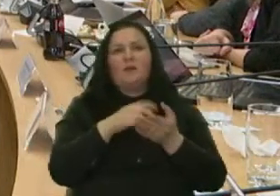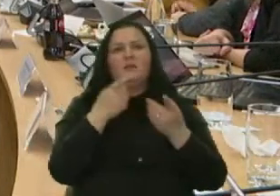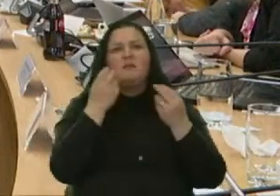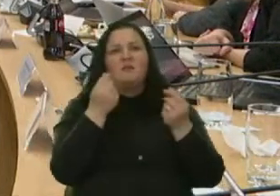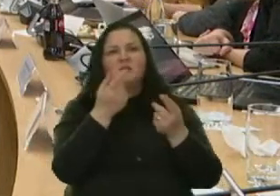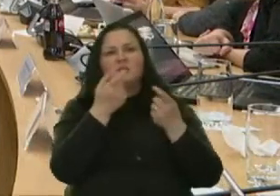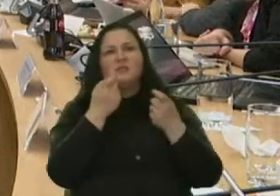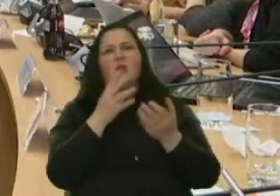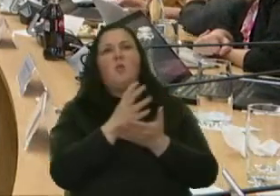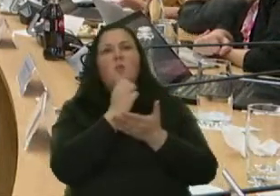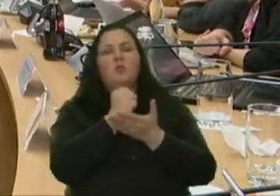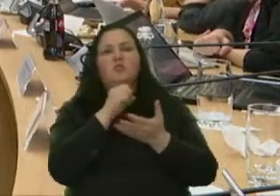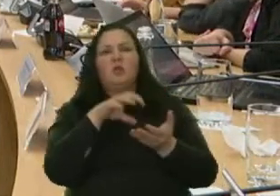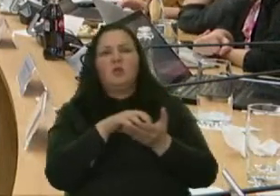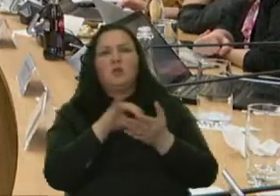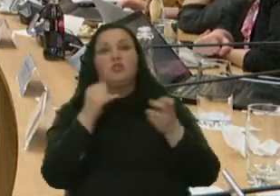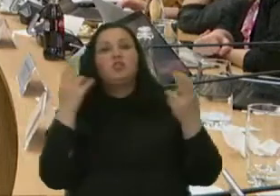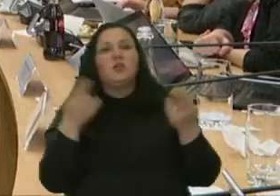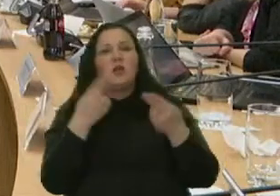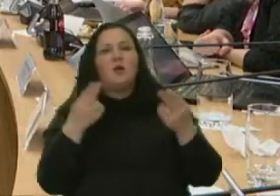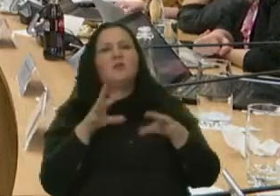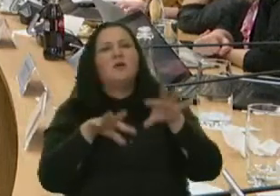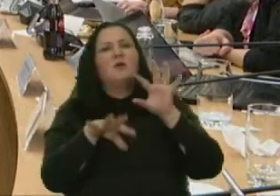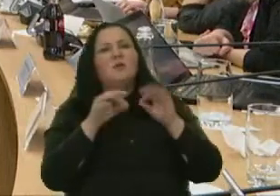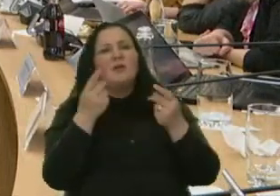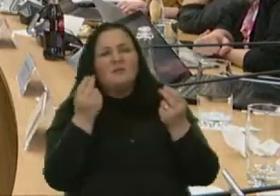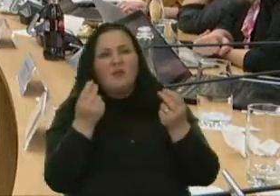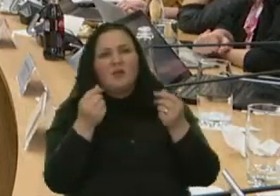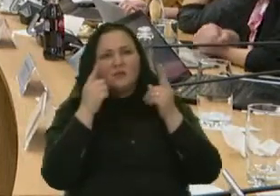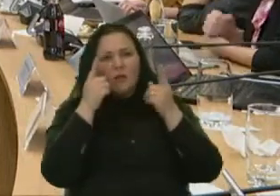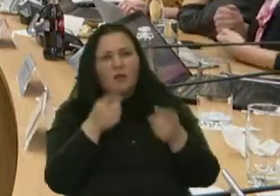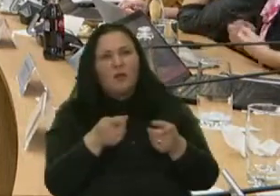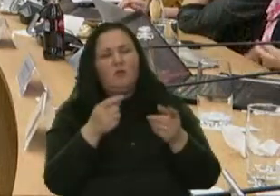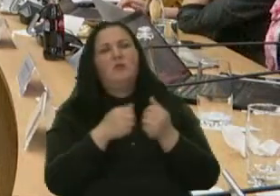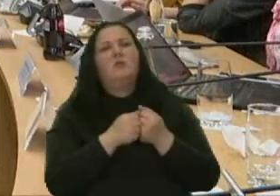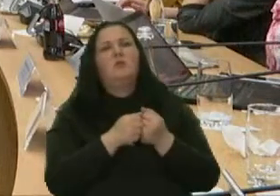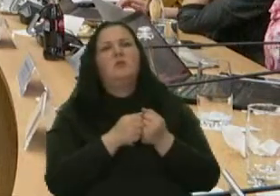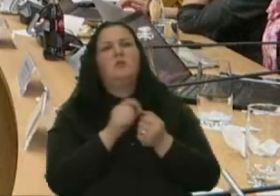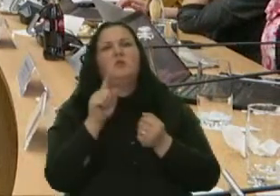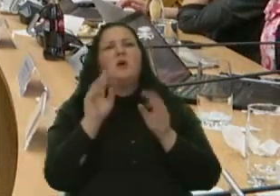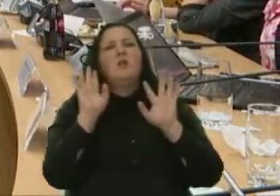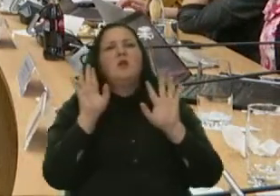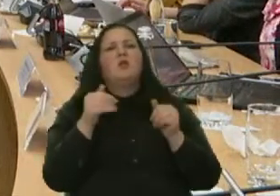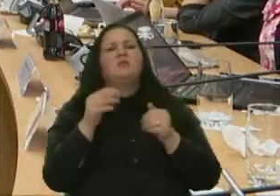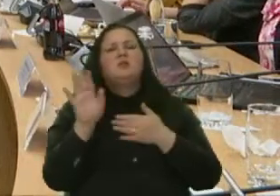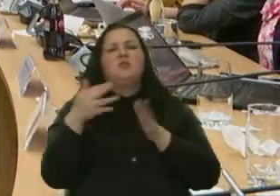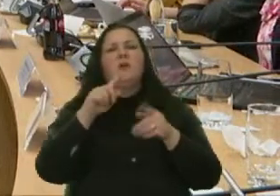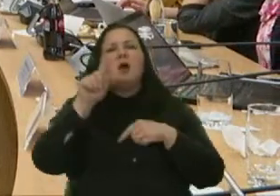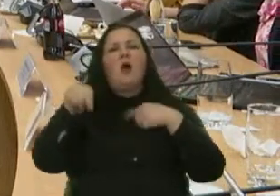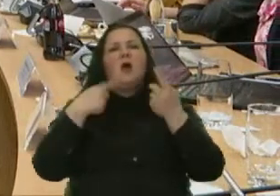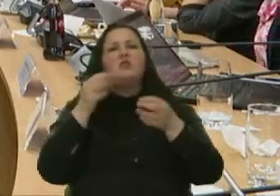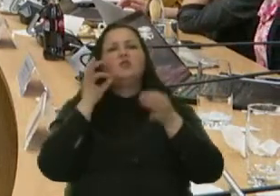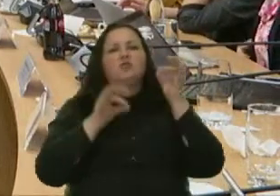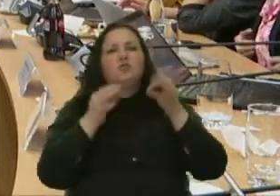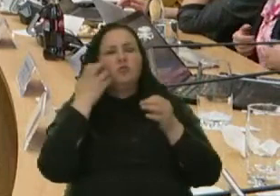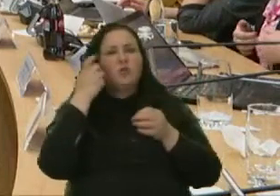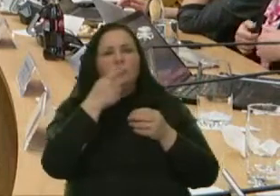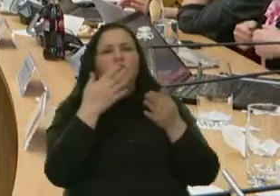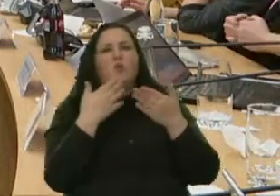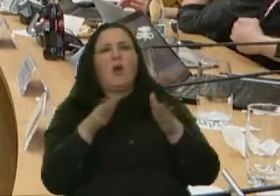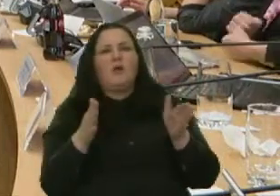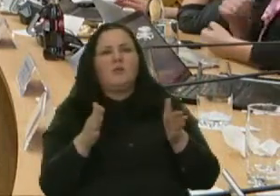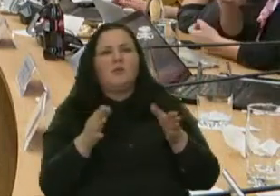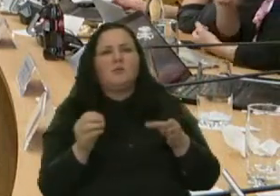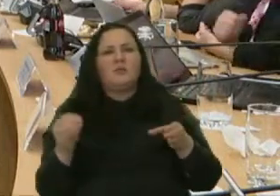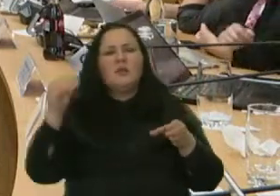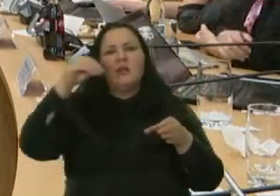și Încă căutăm soluția de finanțare a lor ă n are rost să începi un alt studiu când tu n ai terminat Centura și să implementezi